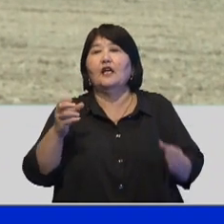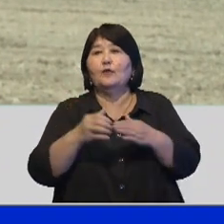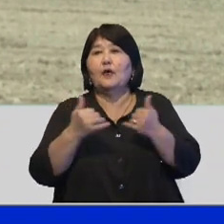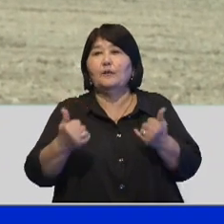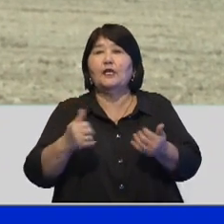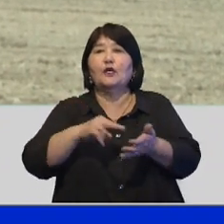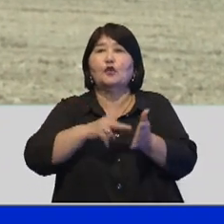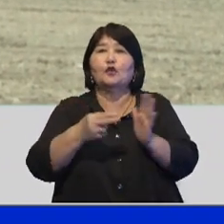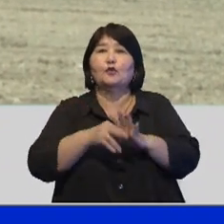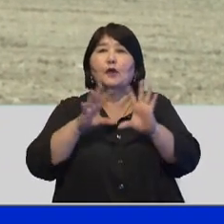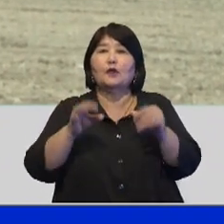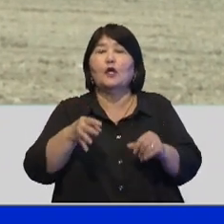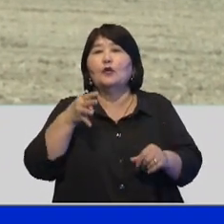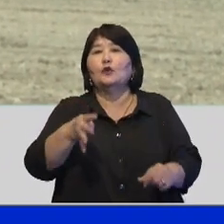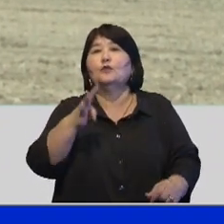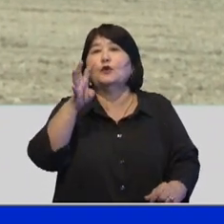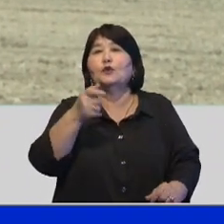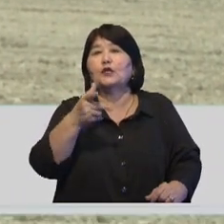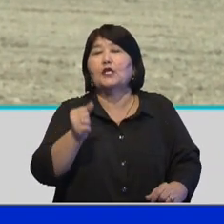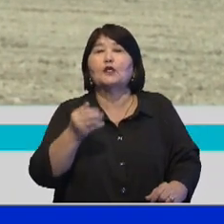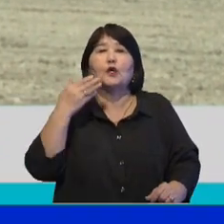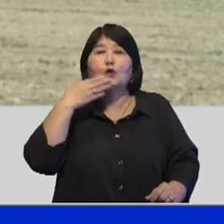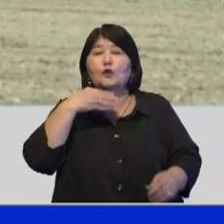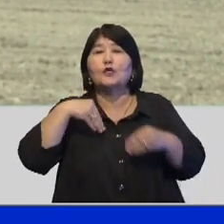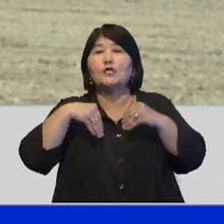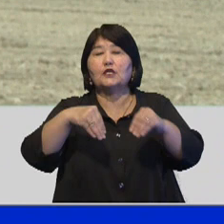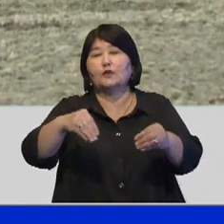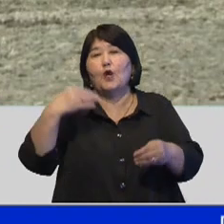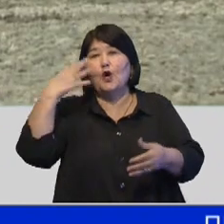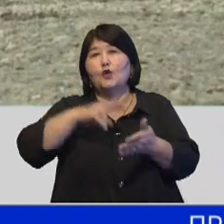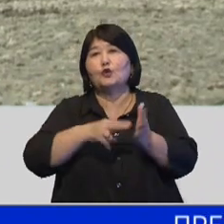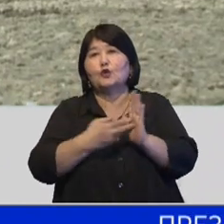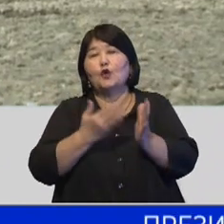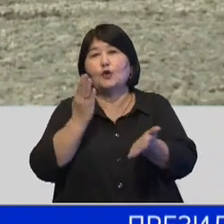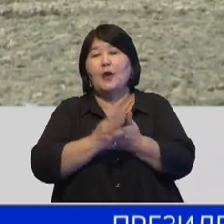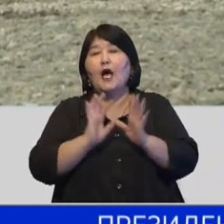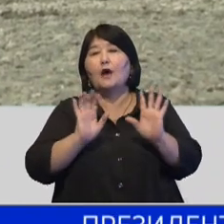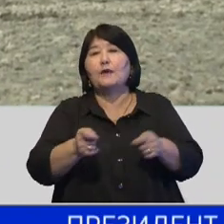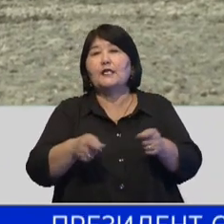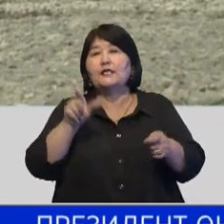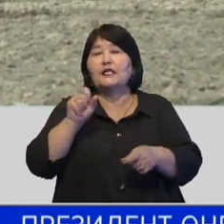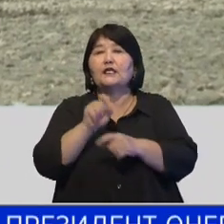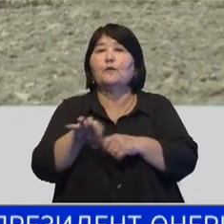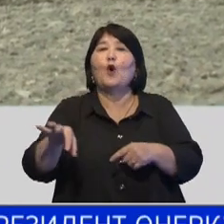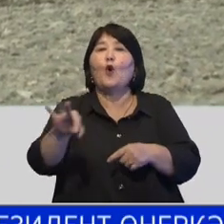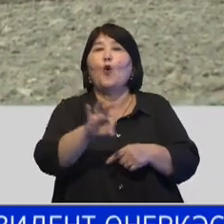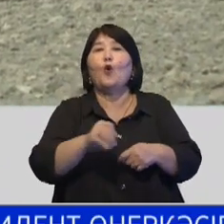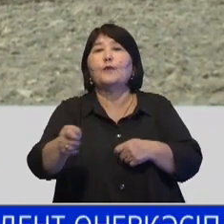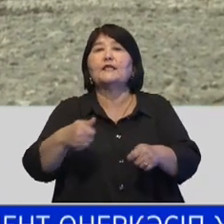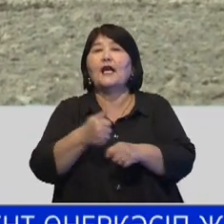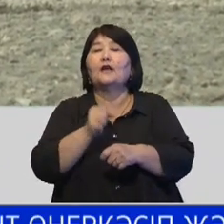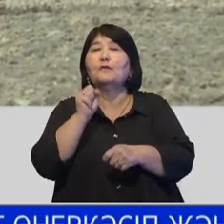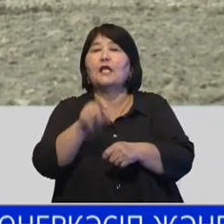бойынша 4400 гектарға күріш себу жоспарланып отыр. Президентіміздің тапсырмасы, облыс әкіміміздің тапсырмасы